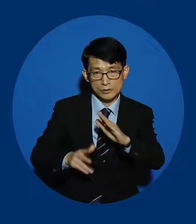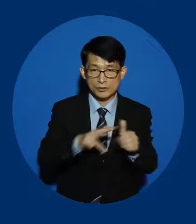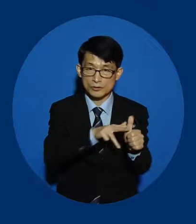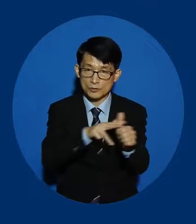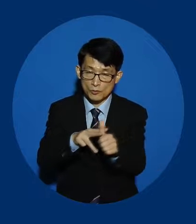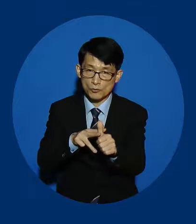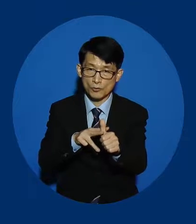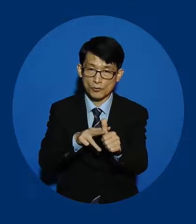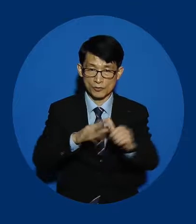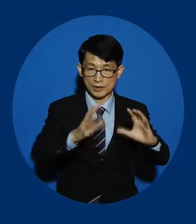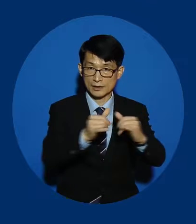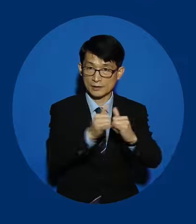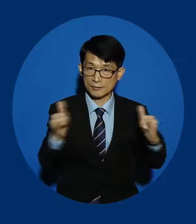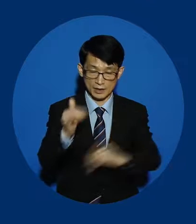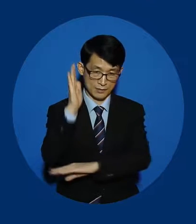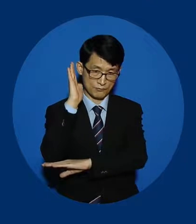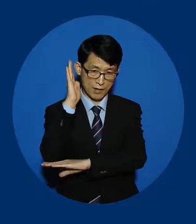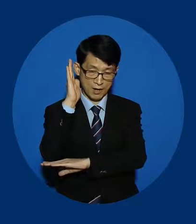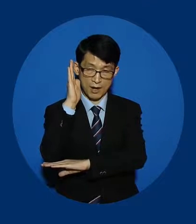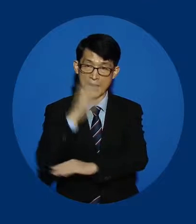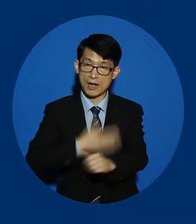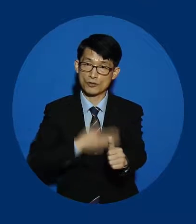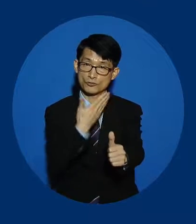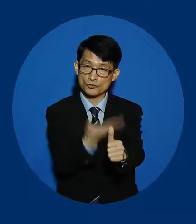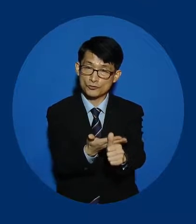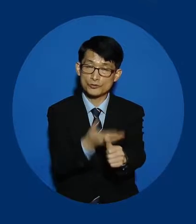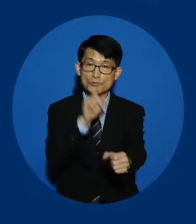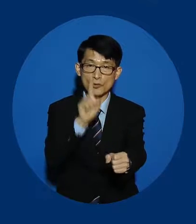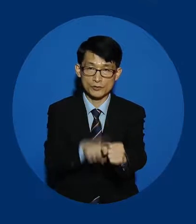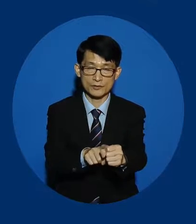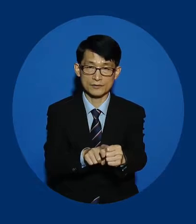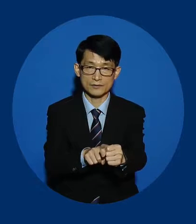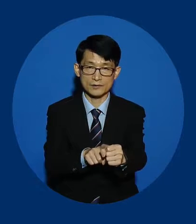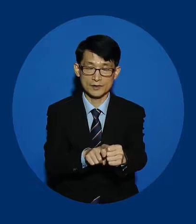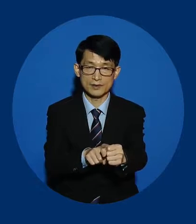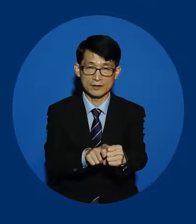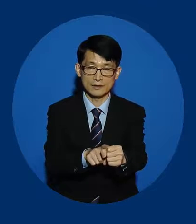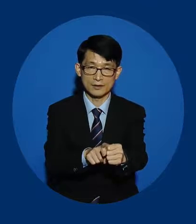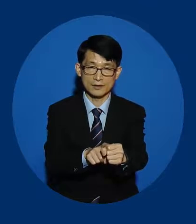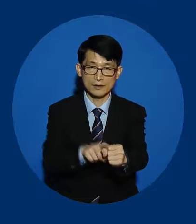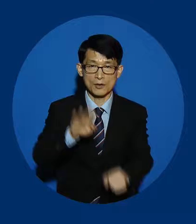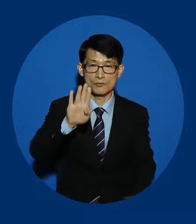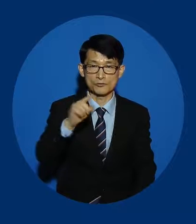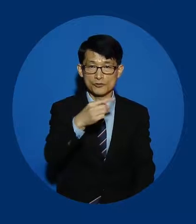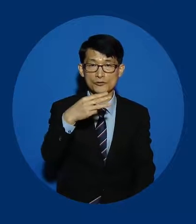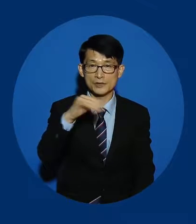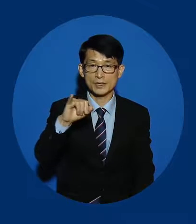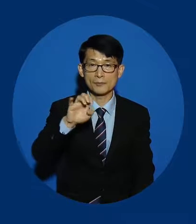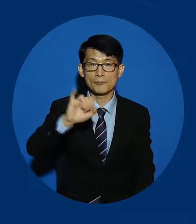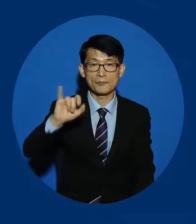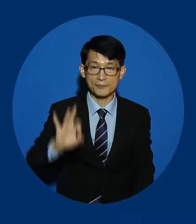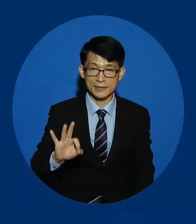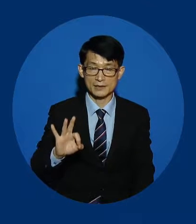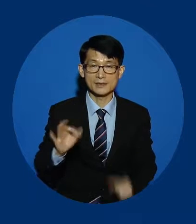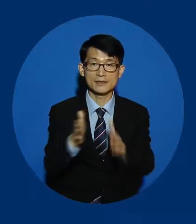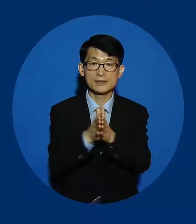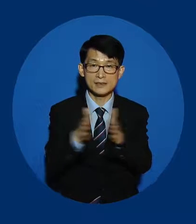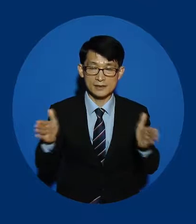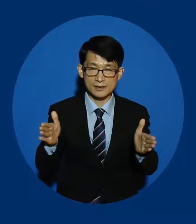국민들한테 알리고 불안감을 해소시키기 위해서 사실 이 브리핑을 시작했잖아요. 그리고 그런 관련 내용을